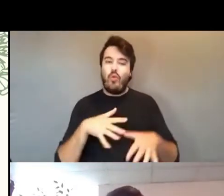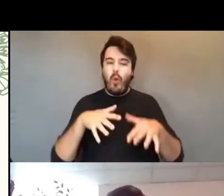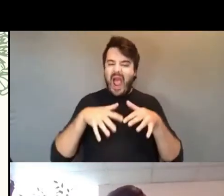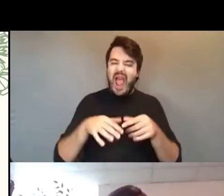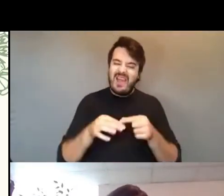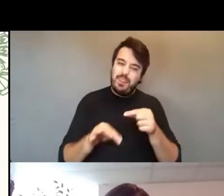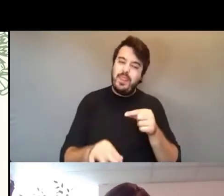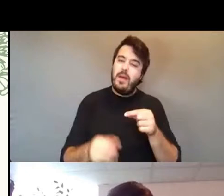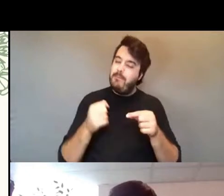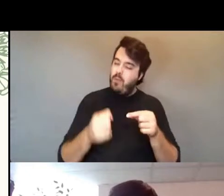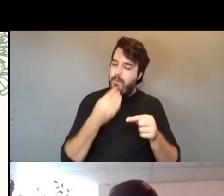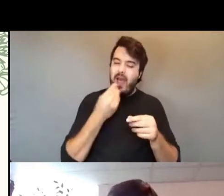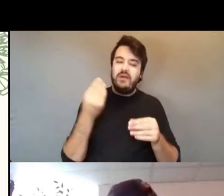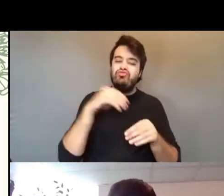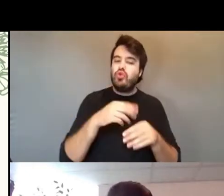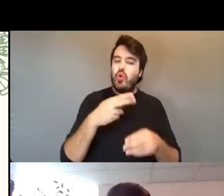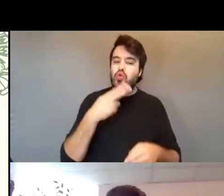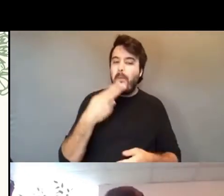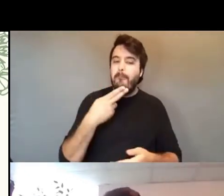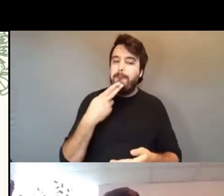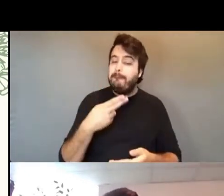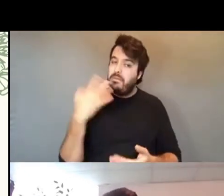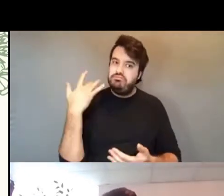On peut l'inclure dans une soupe, c'est délicieux.